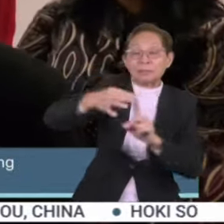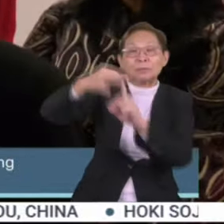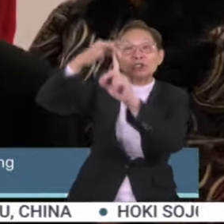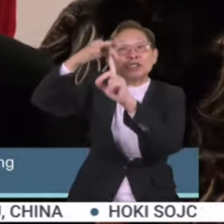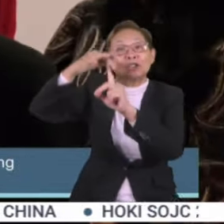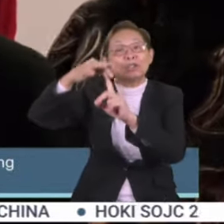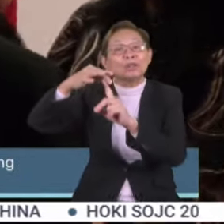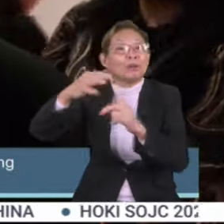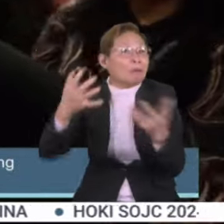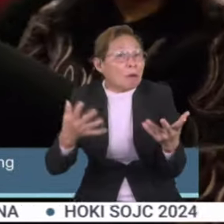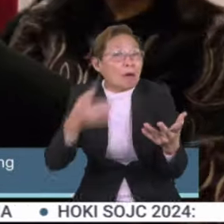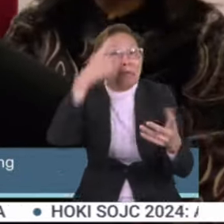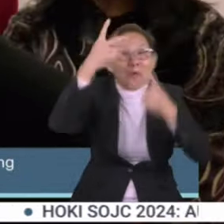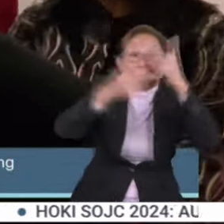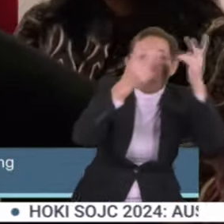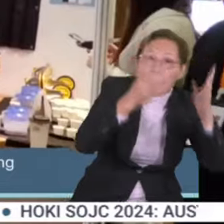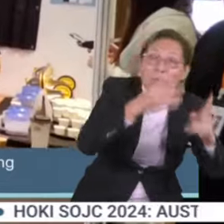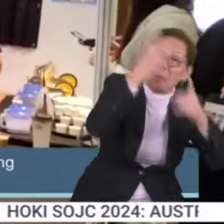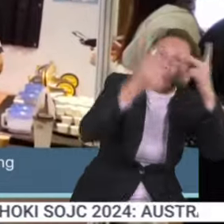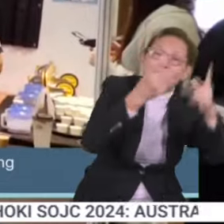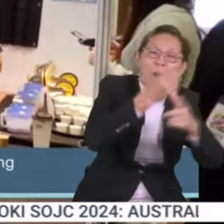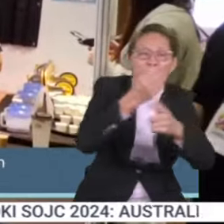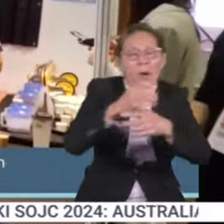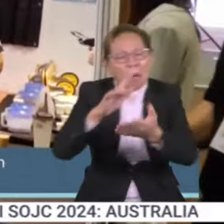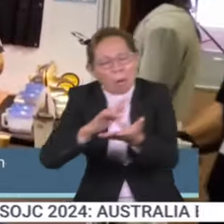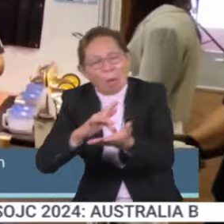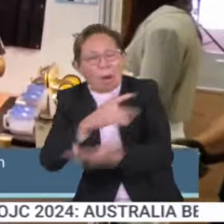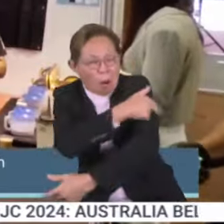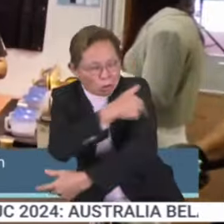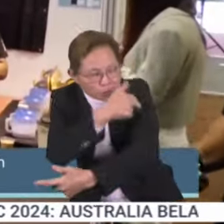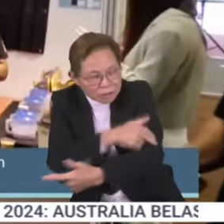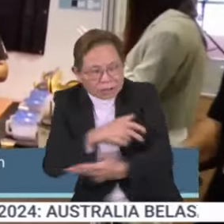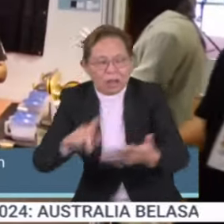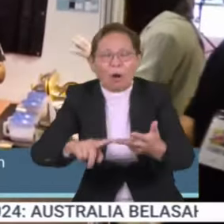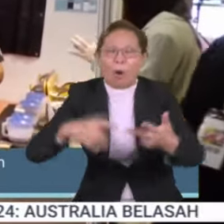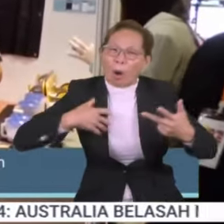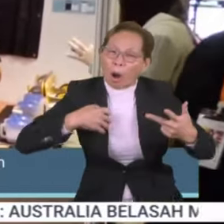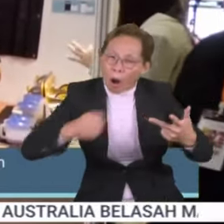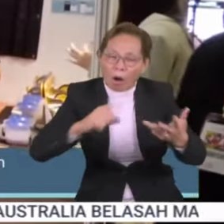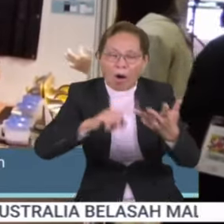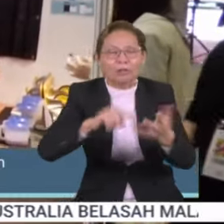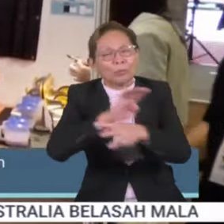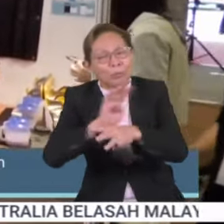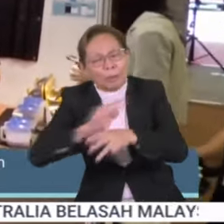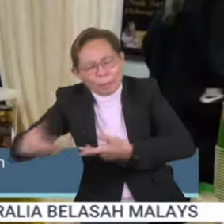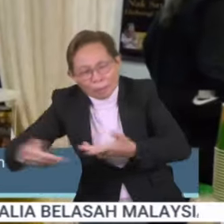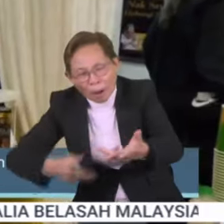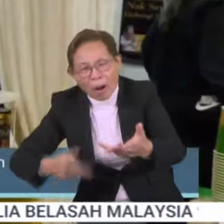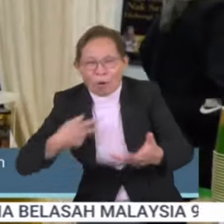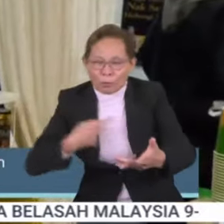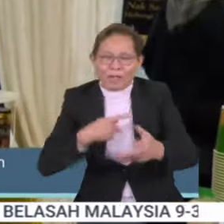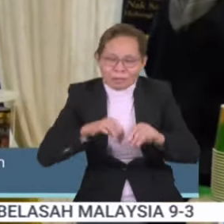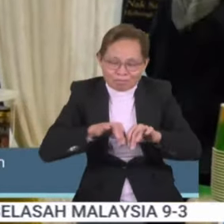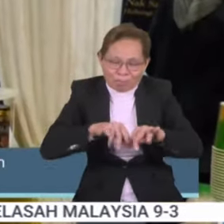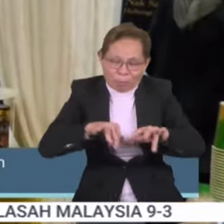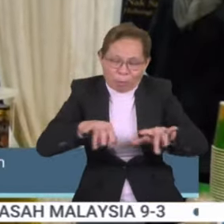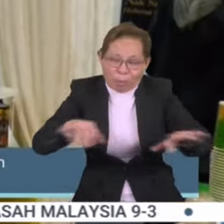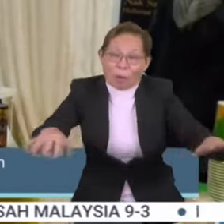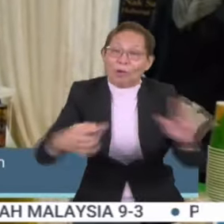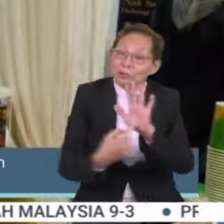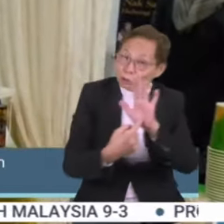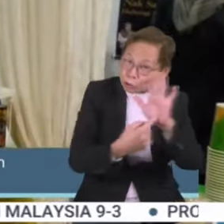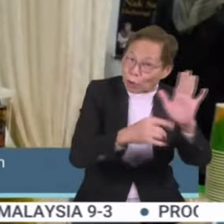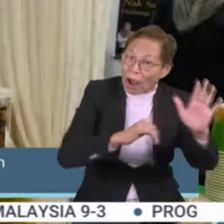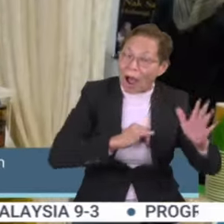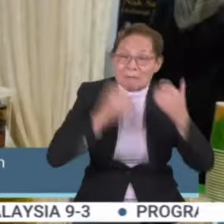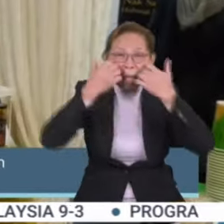to whether it's for tourism Purpose or medical or health or trade will be expanding be sure that I